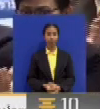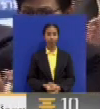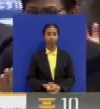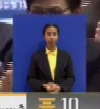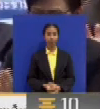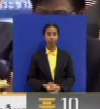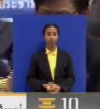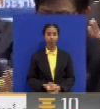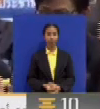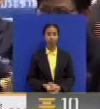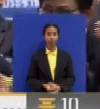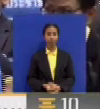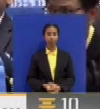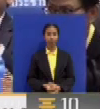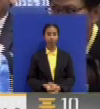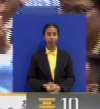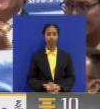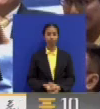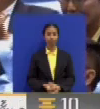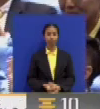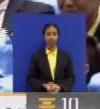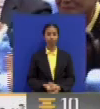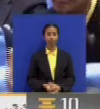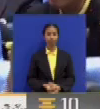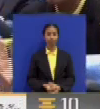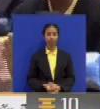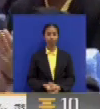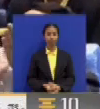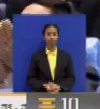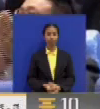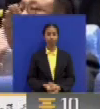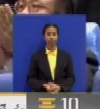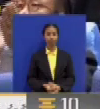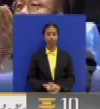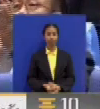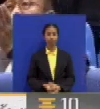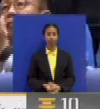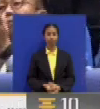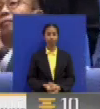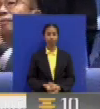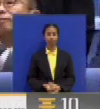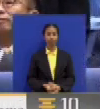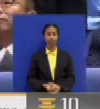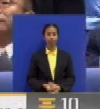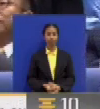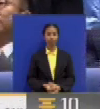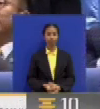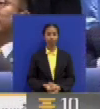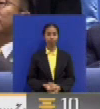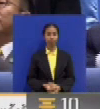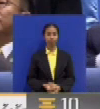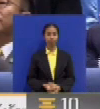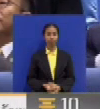ที่จริงเลยนะคือพักประชารัฐเนี่ยเขาเสียเปรียบตรงที่ว่าเขาส่งตัวแทนแค่คนเดียวไงนายกอ่ะ อ๋อพลังประชารัฐ